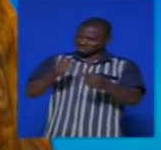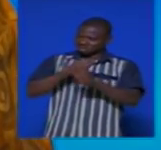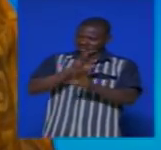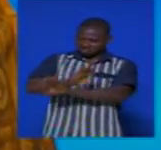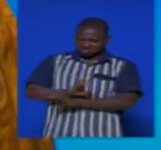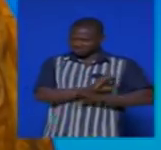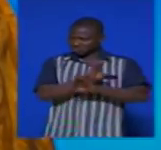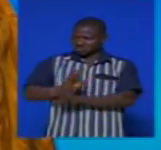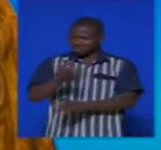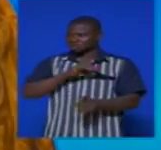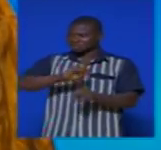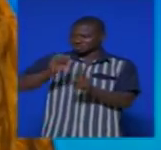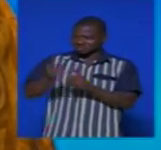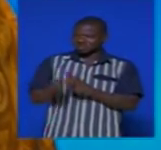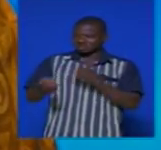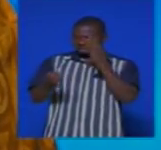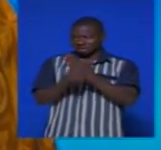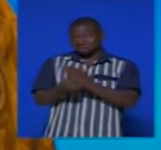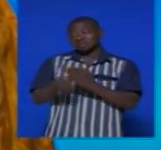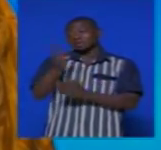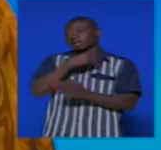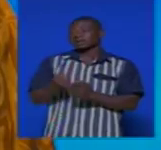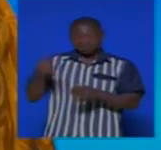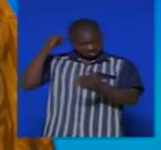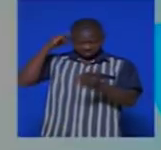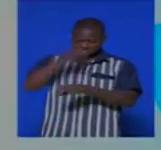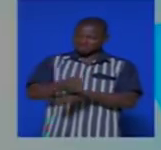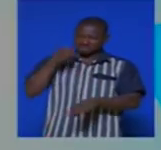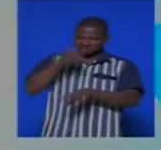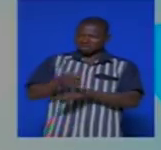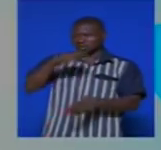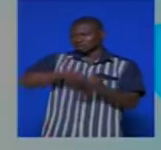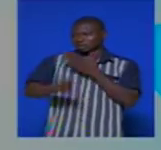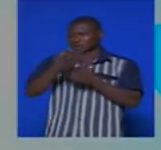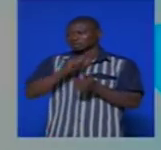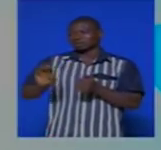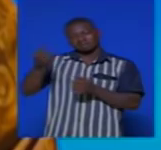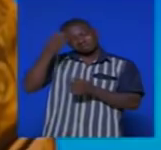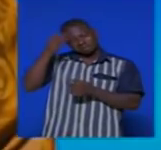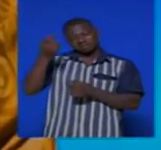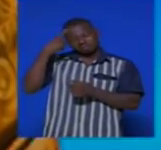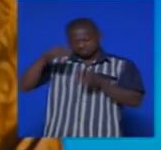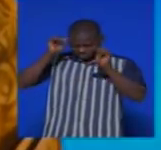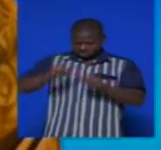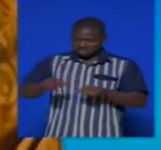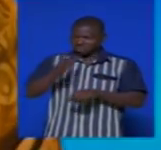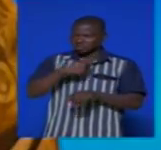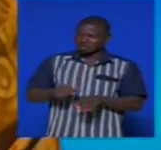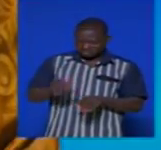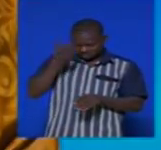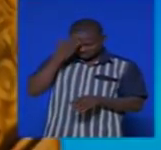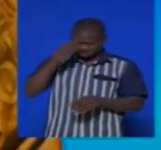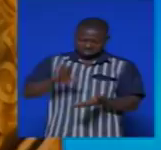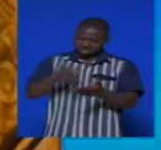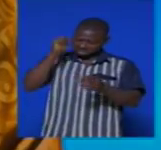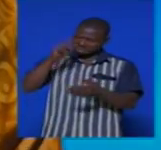questions économiques. D'où donc l'insistance au niveau donc, des États pour que nous puissions donc, maîtriser notre croissance démographique, pour